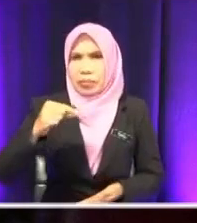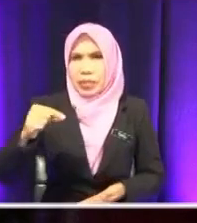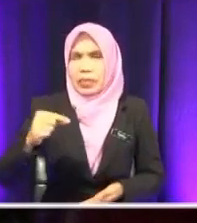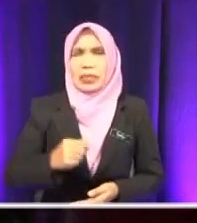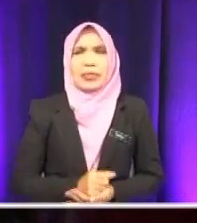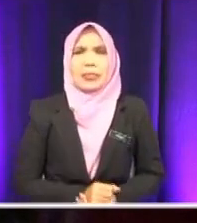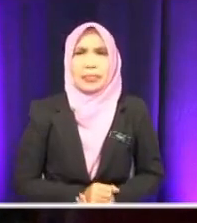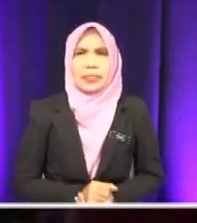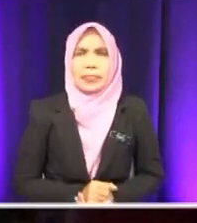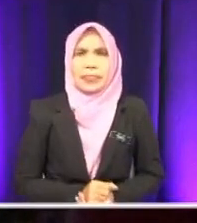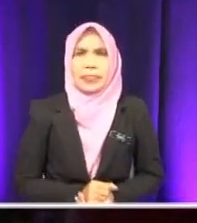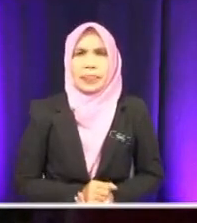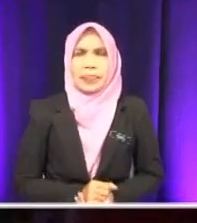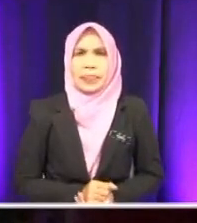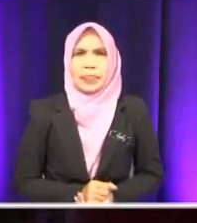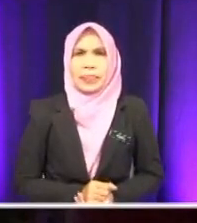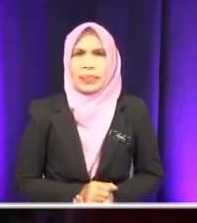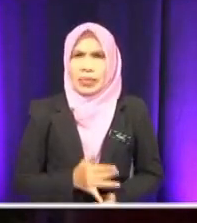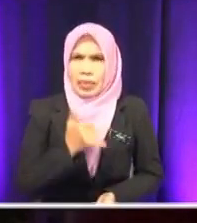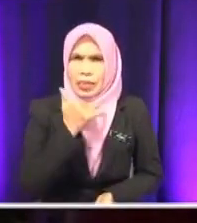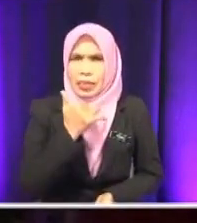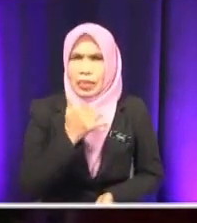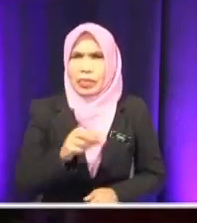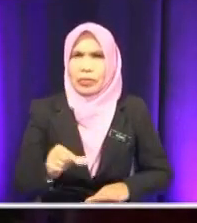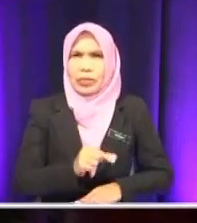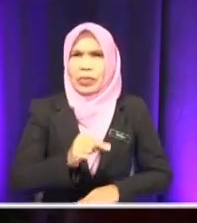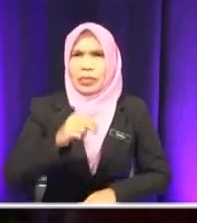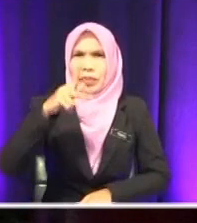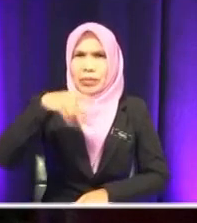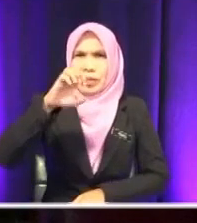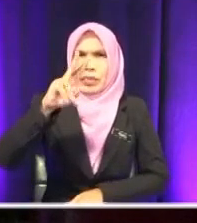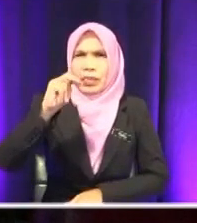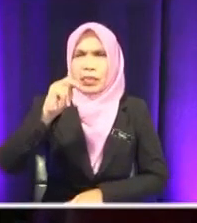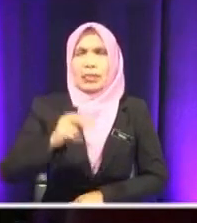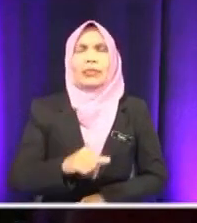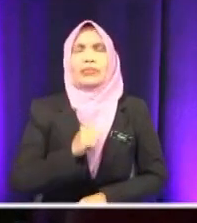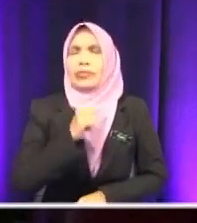Tetapi kalau ada pembetulan misalnya lukisan itu salah